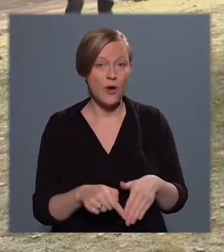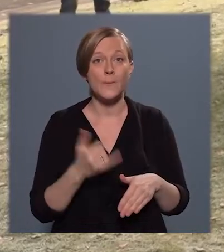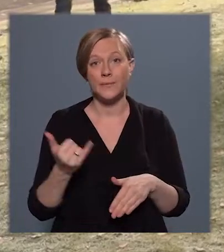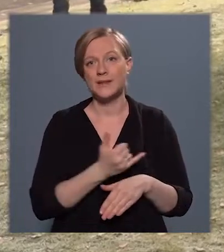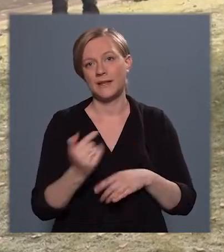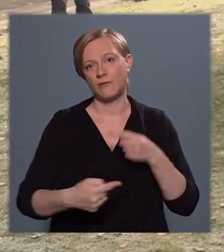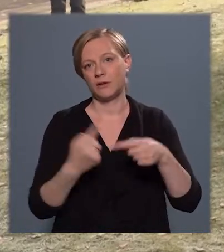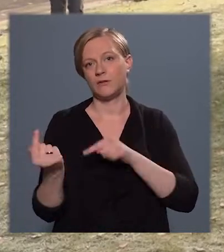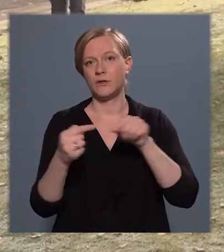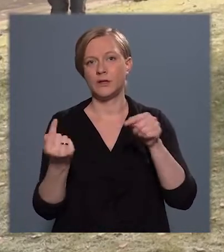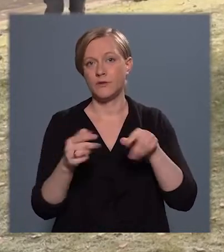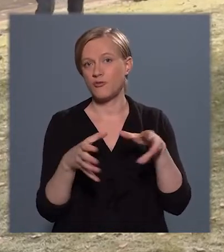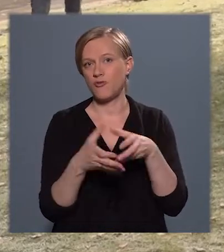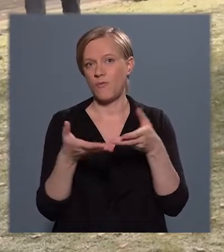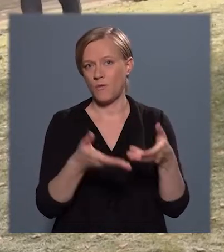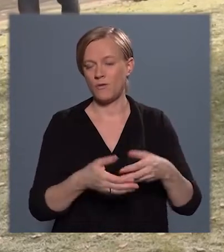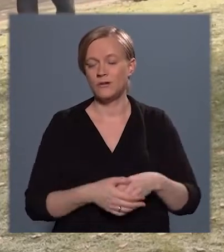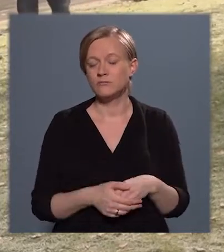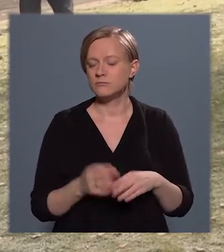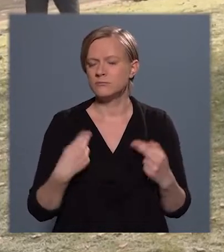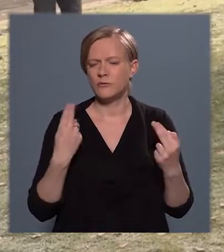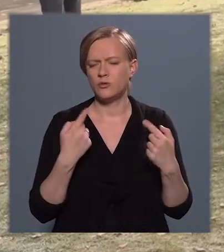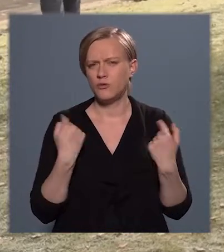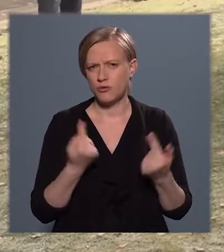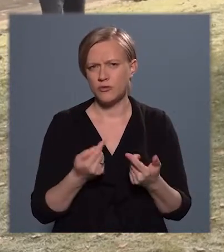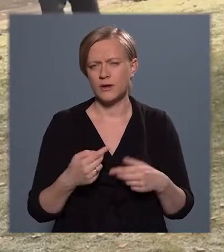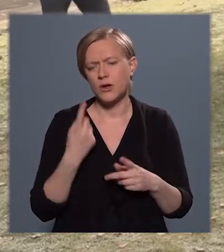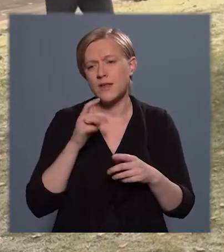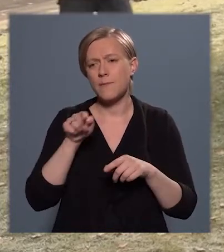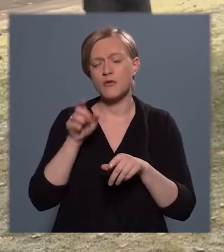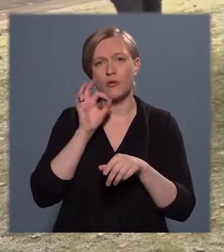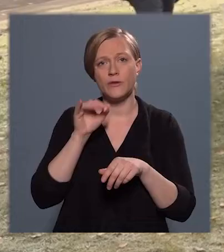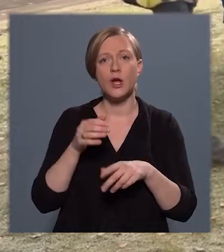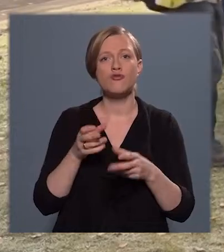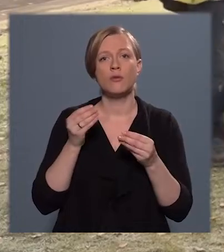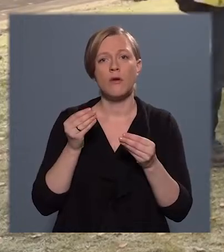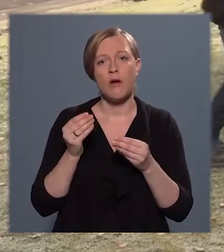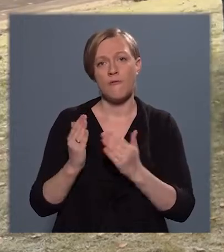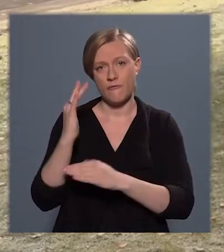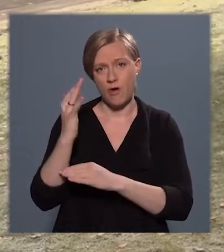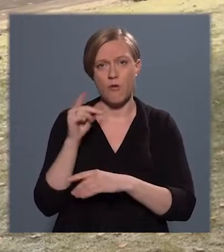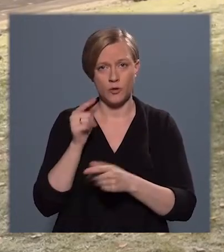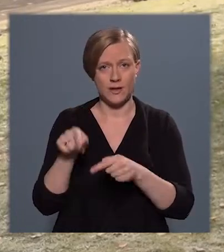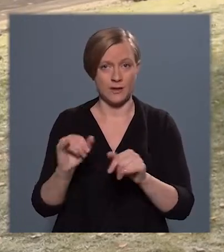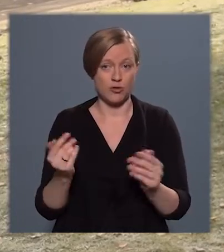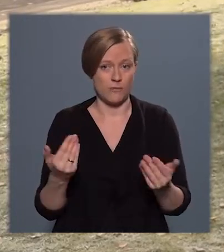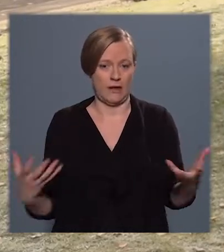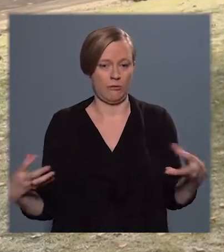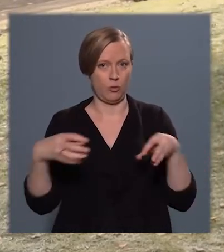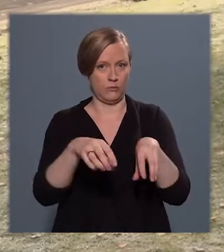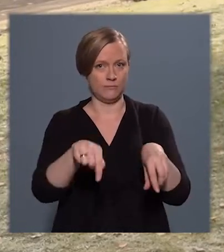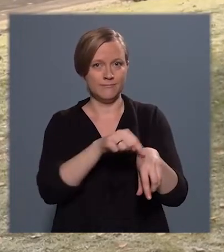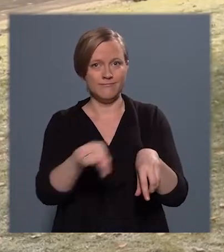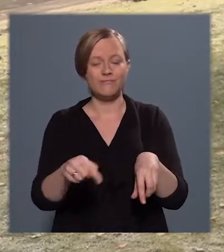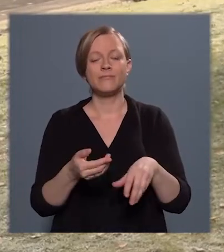csoporttal. És nekünk nagyon fontos, és azt hiszem a másik óvodának is, a Csodafa óvodának is, akik még eljöttek a mai napra,